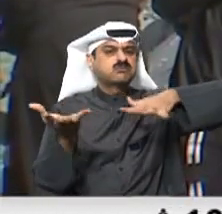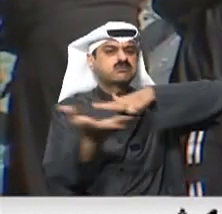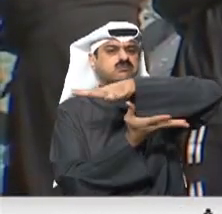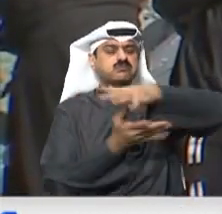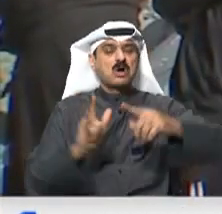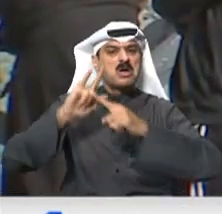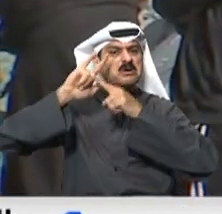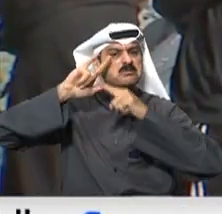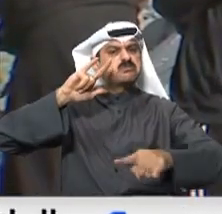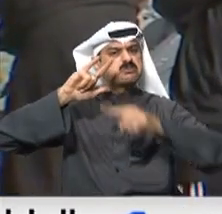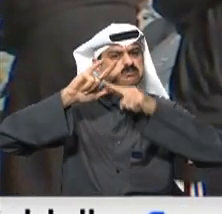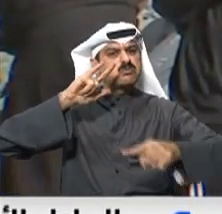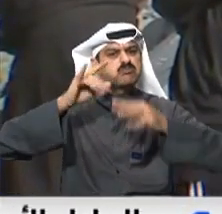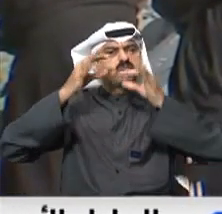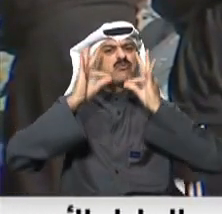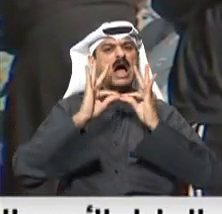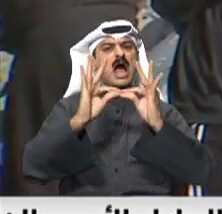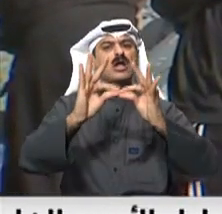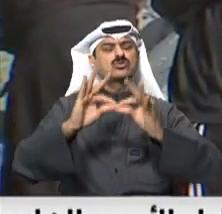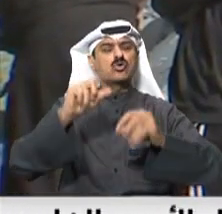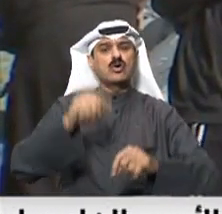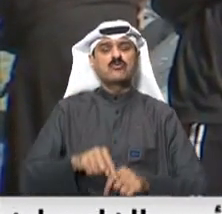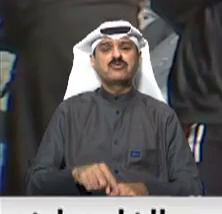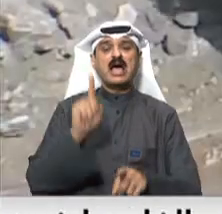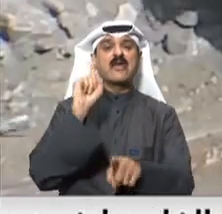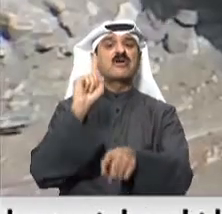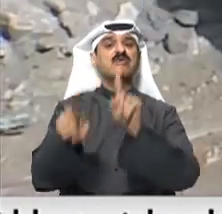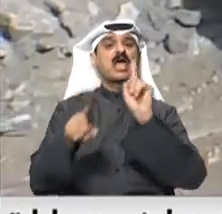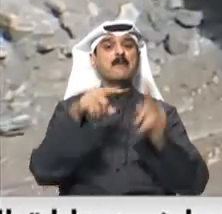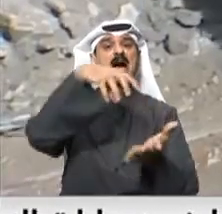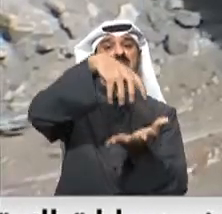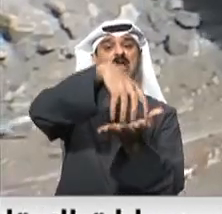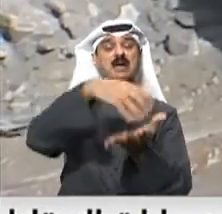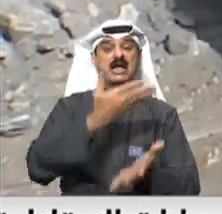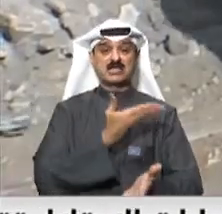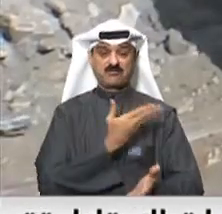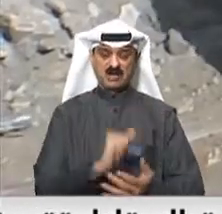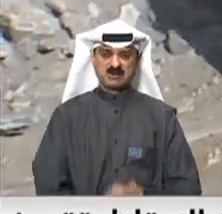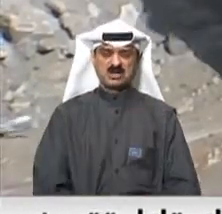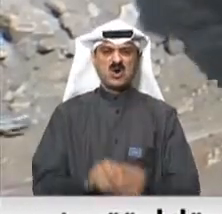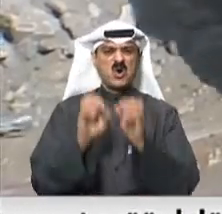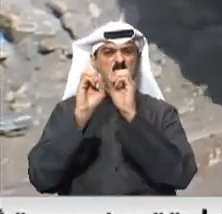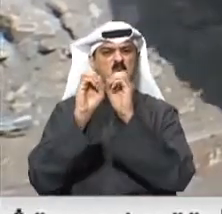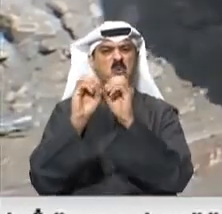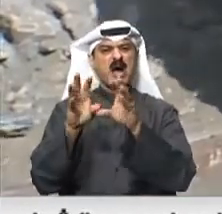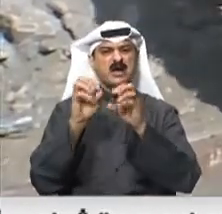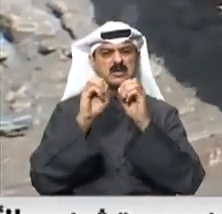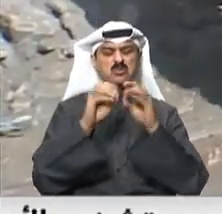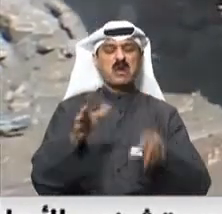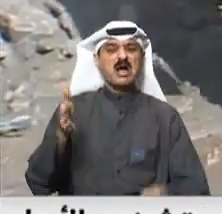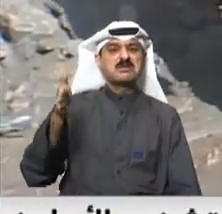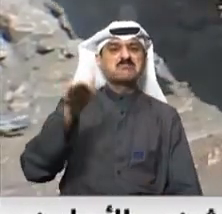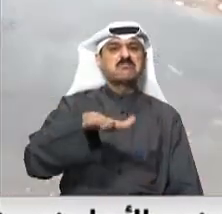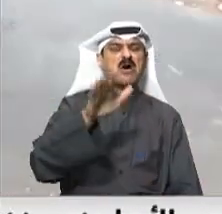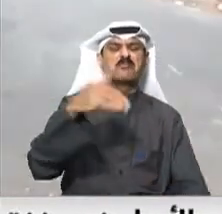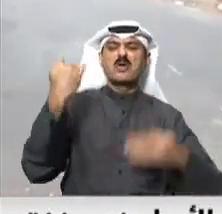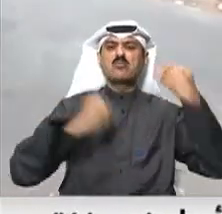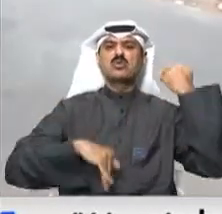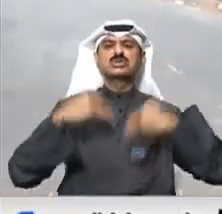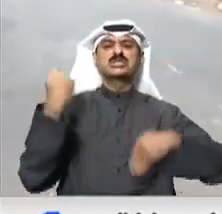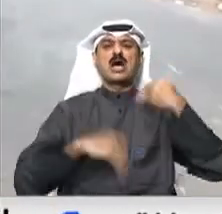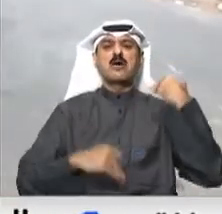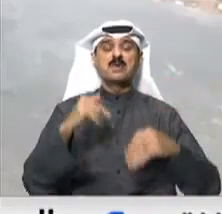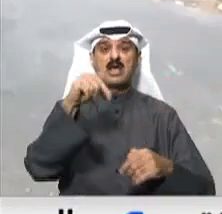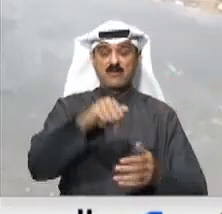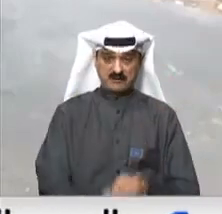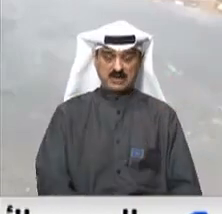الاسرائيليه قصفها لمختلف مناطق قطاع غزه مخلفه العشرات من الشهداء ومئات الجرحى حيث